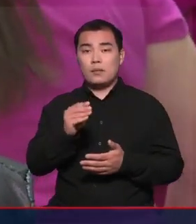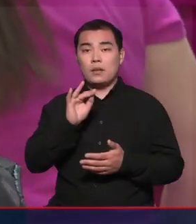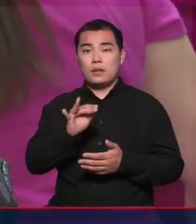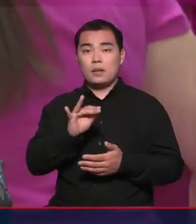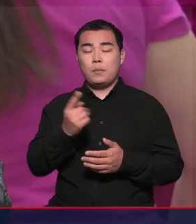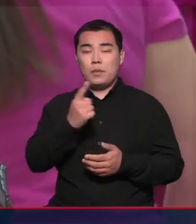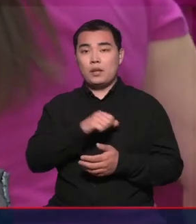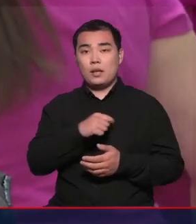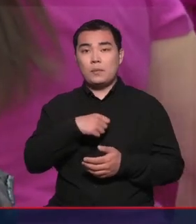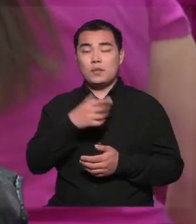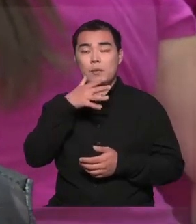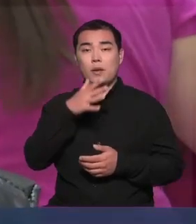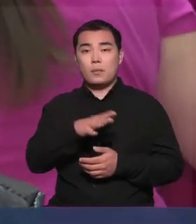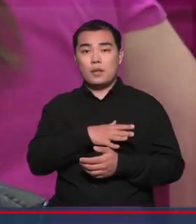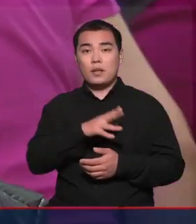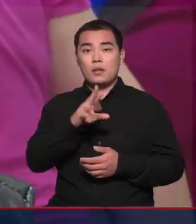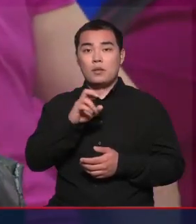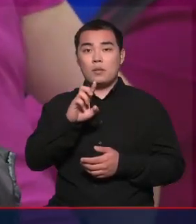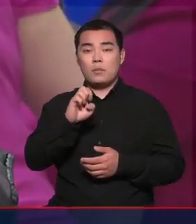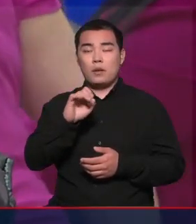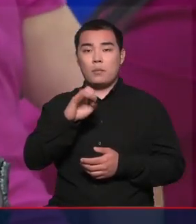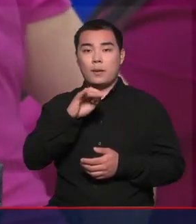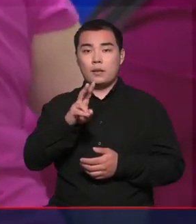И первые мои собаки были доберман,